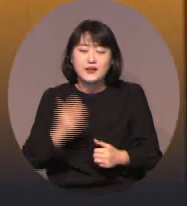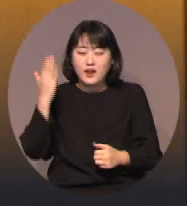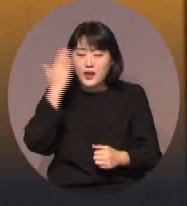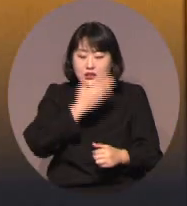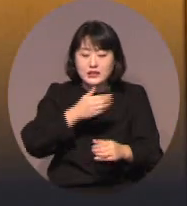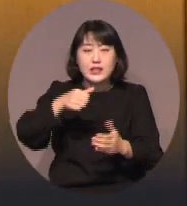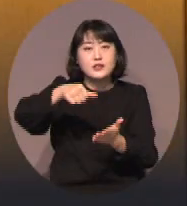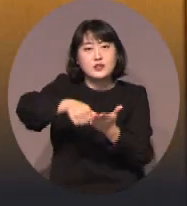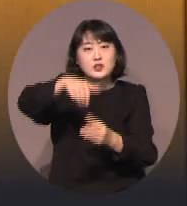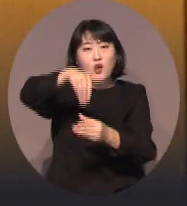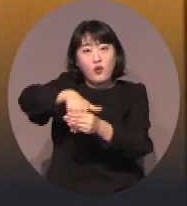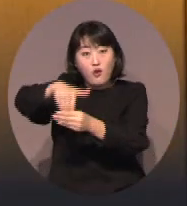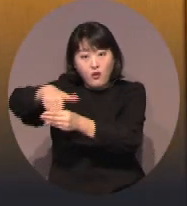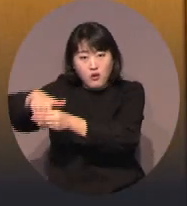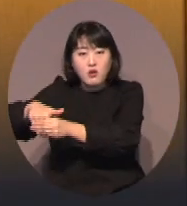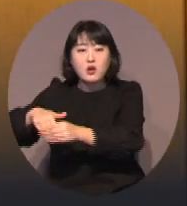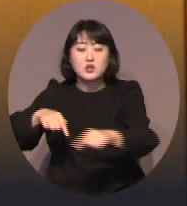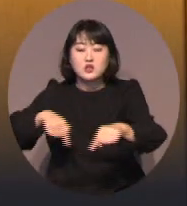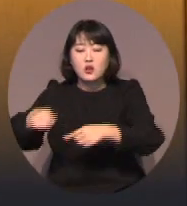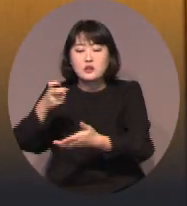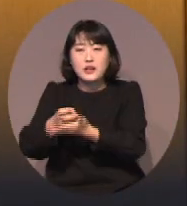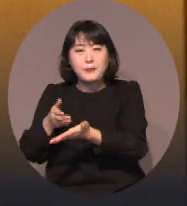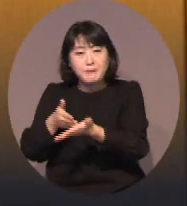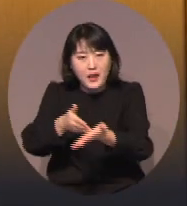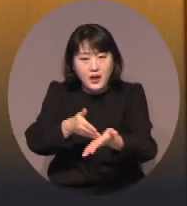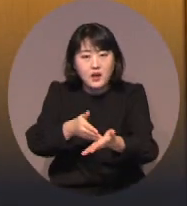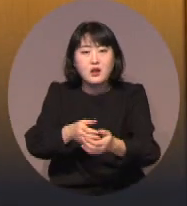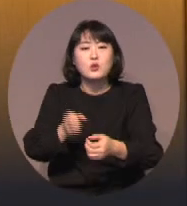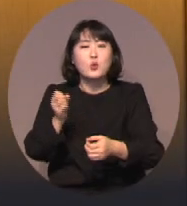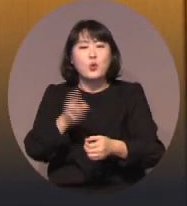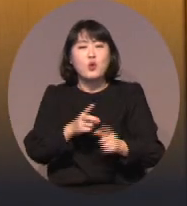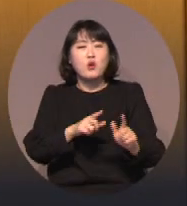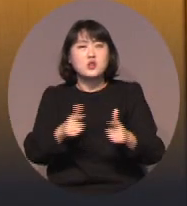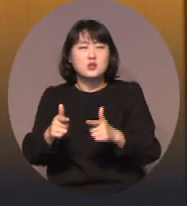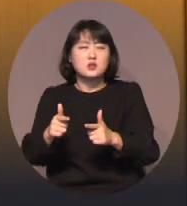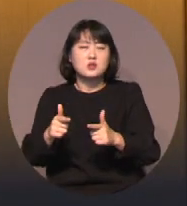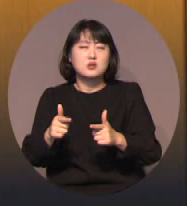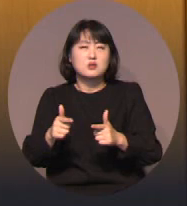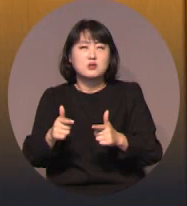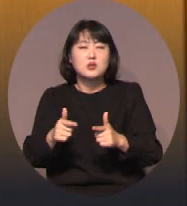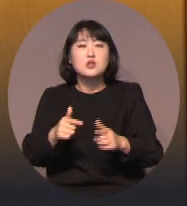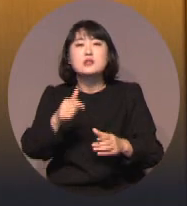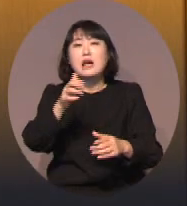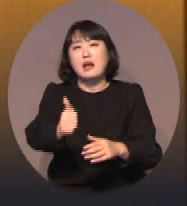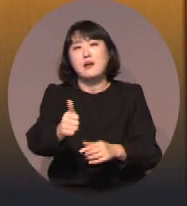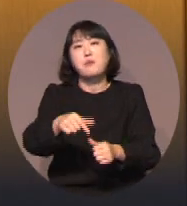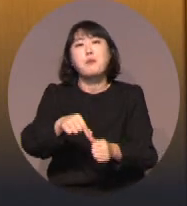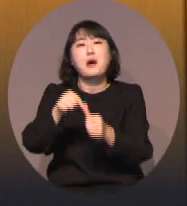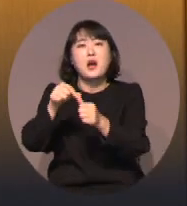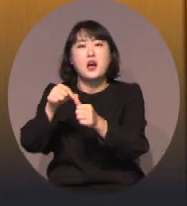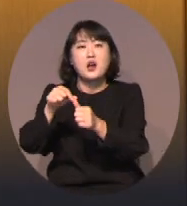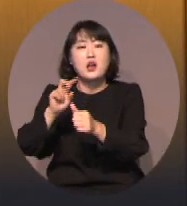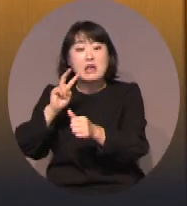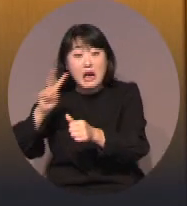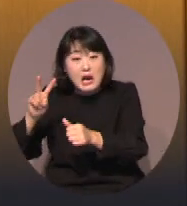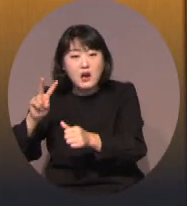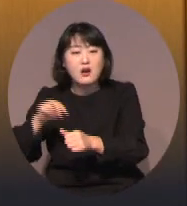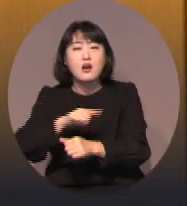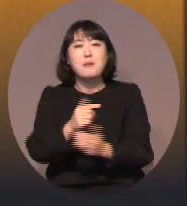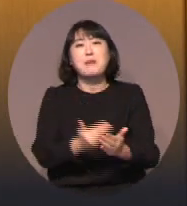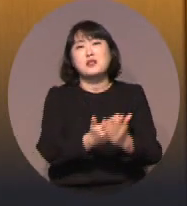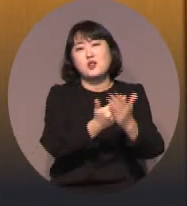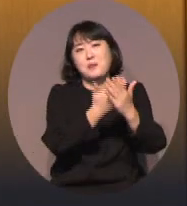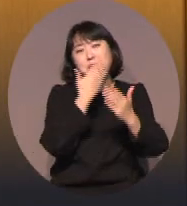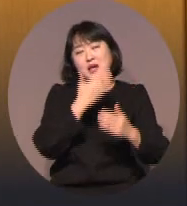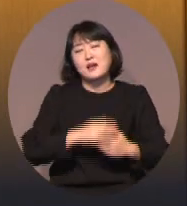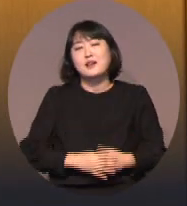반영이 돼서 어떤 정책 대안이라든지 이런 부분을 충분히 하는 조합장을 선출해 주셔야지 차후에 우리 조합의